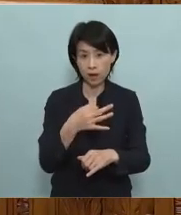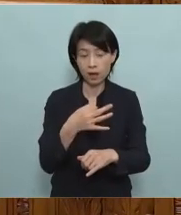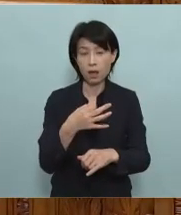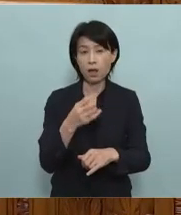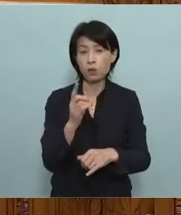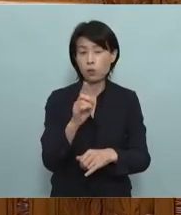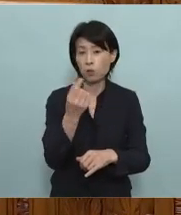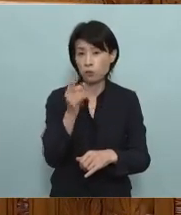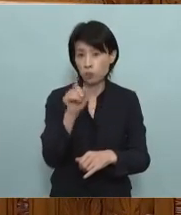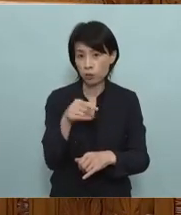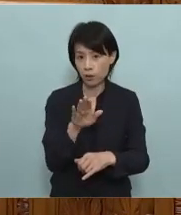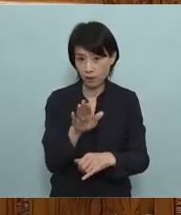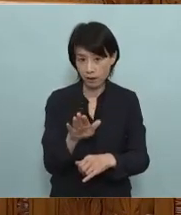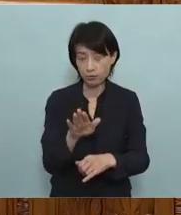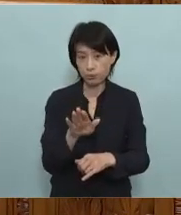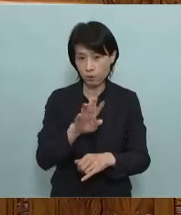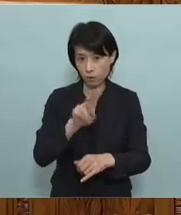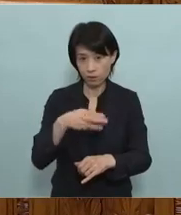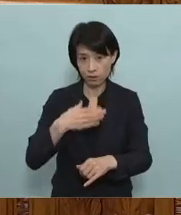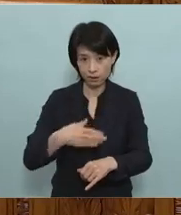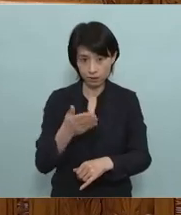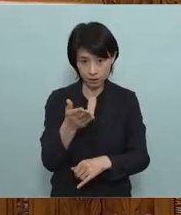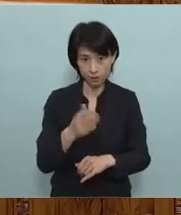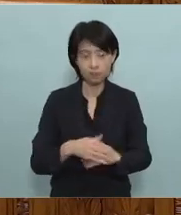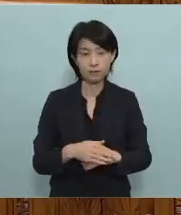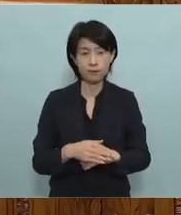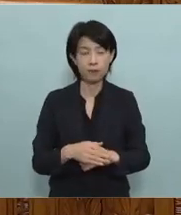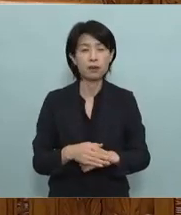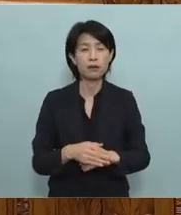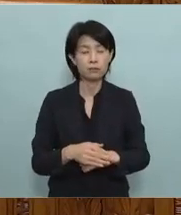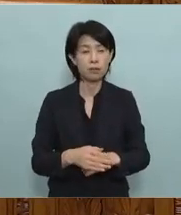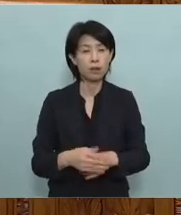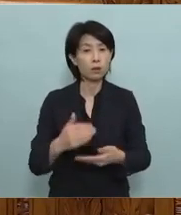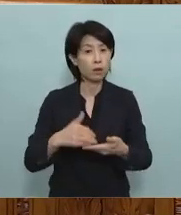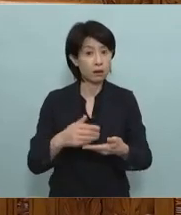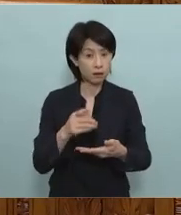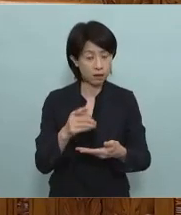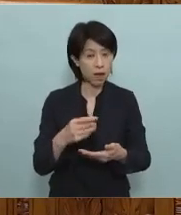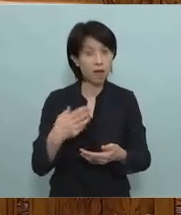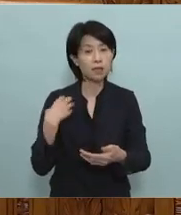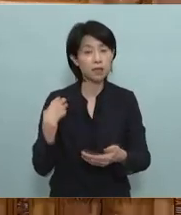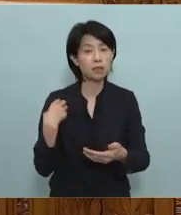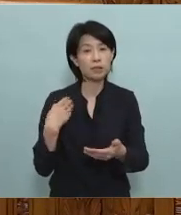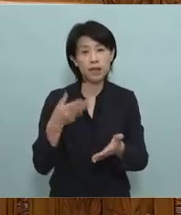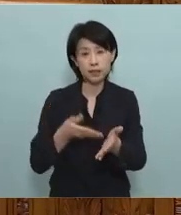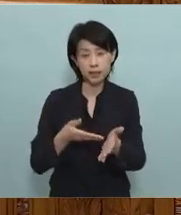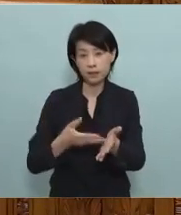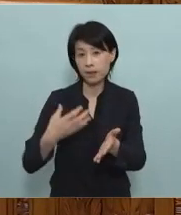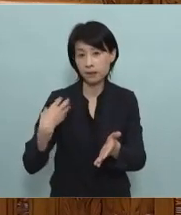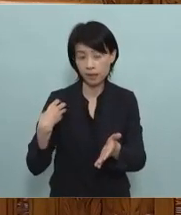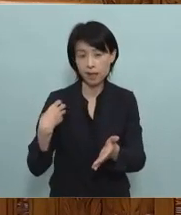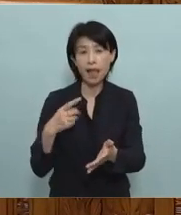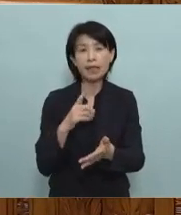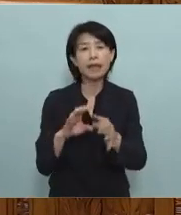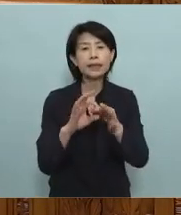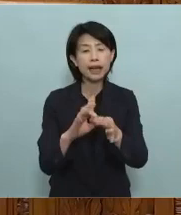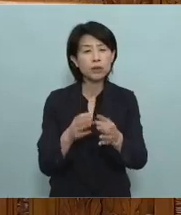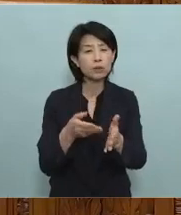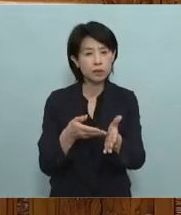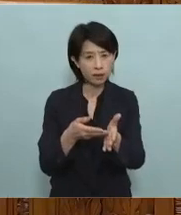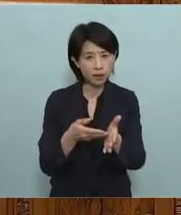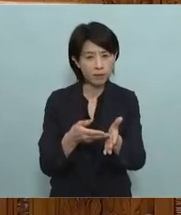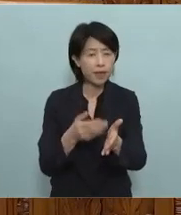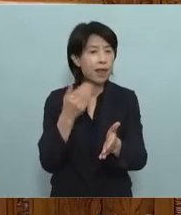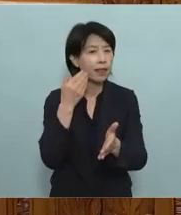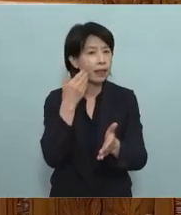なものであると認識されていますか。またここで述べられた説明責任とは、何に関する説明であり、